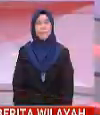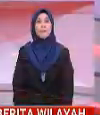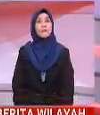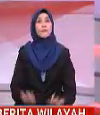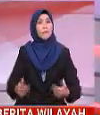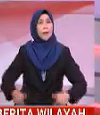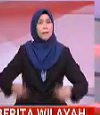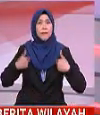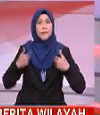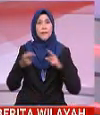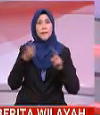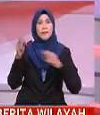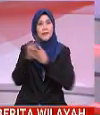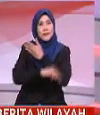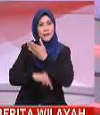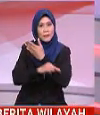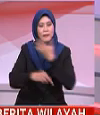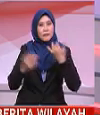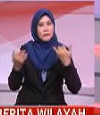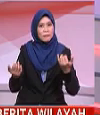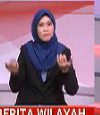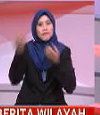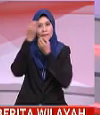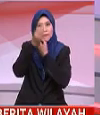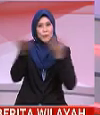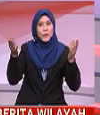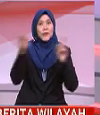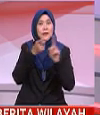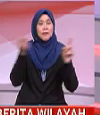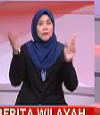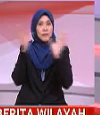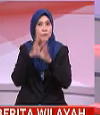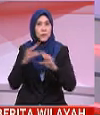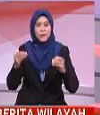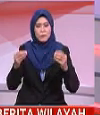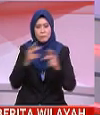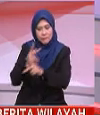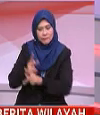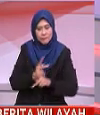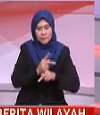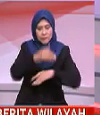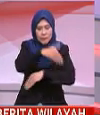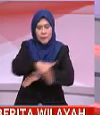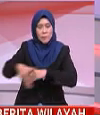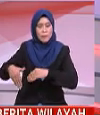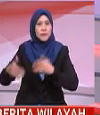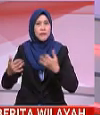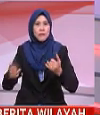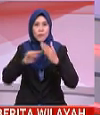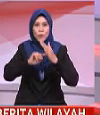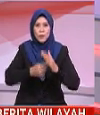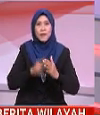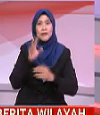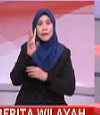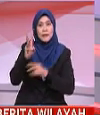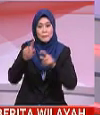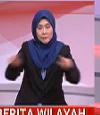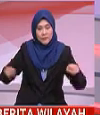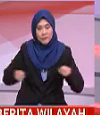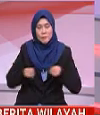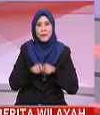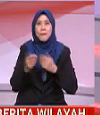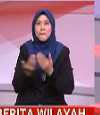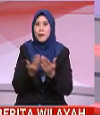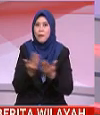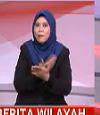Lintas langsung negeri-negeri dibuka dengan perkembangan dari Bumi Kenyalang, kawalan sempadan Sarawak diperkasa dengan 6 pos kawalan baharu